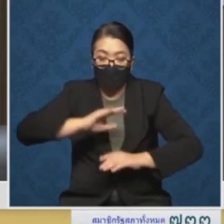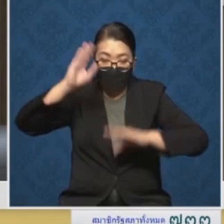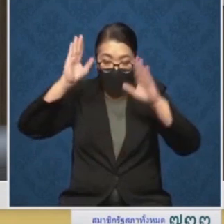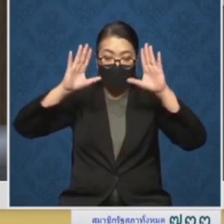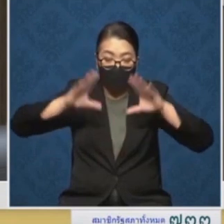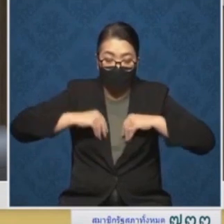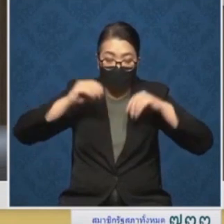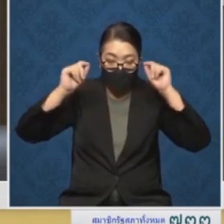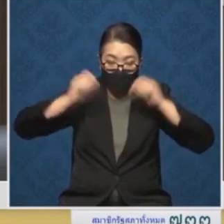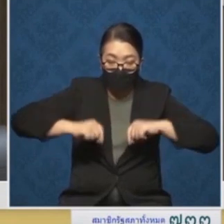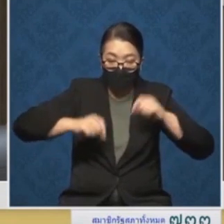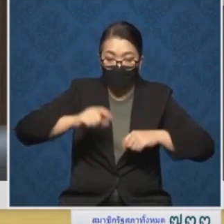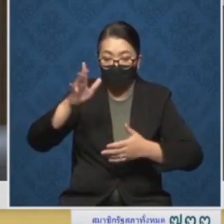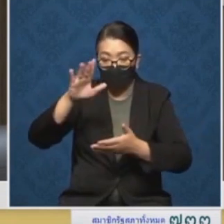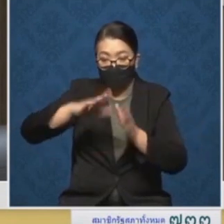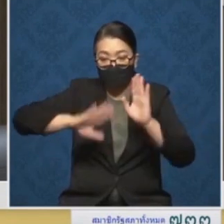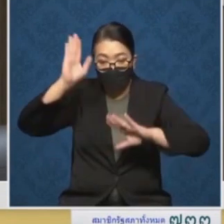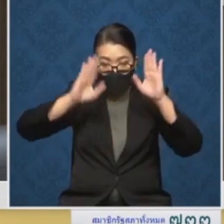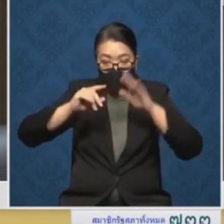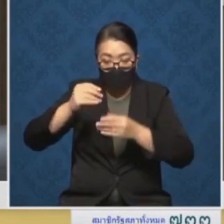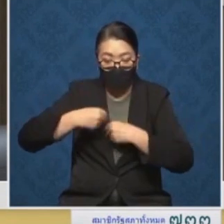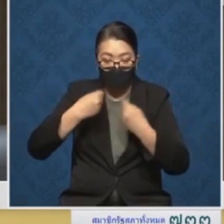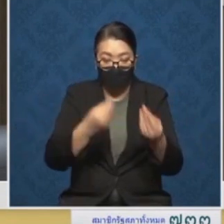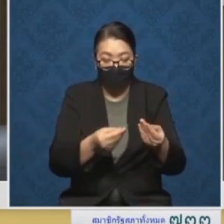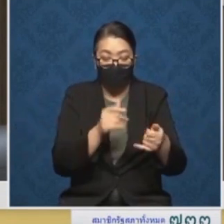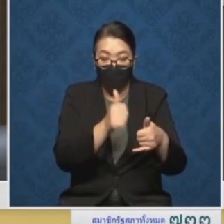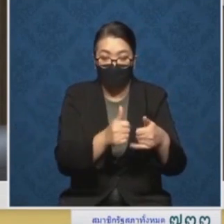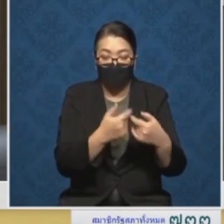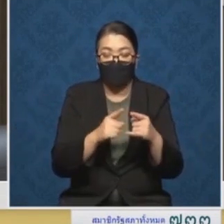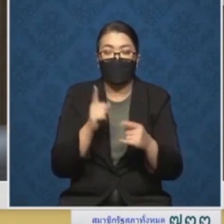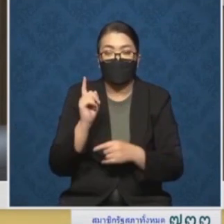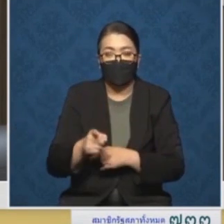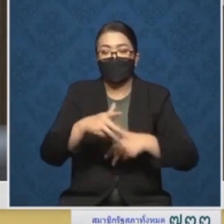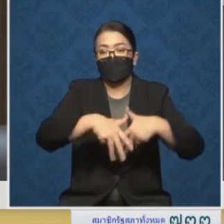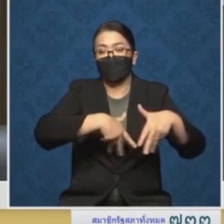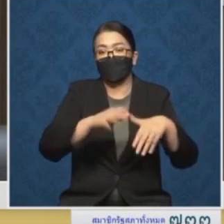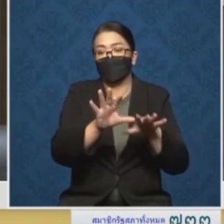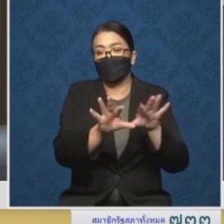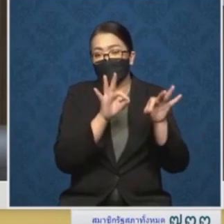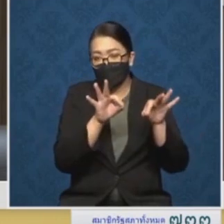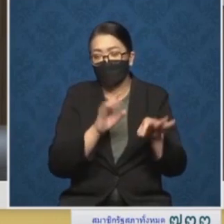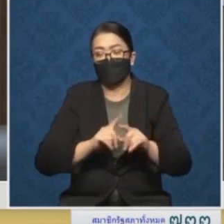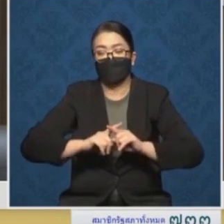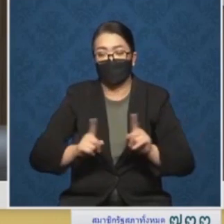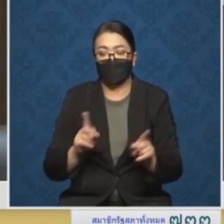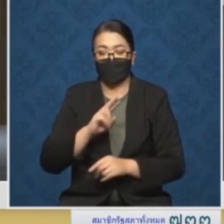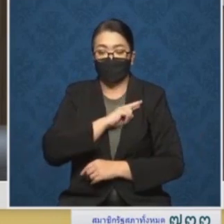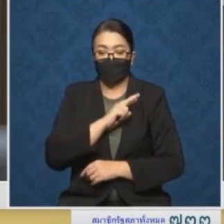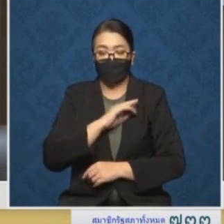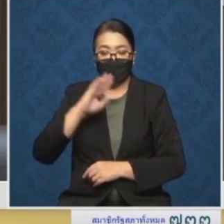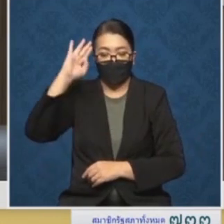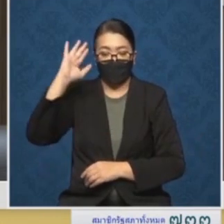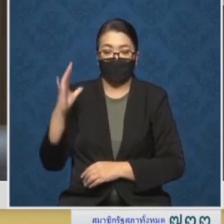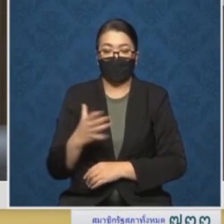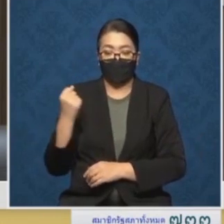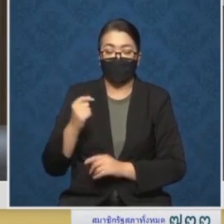ๆที่กำหนดให้นายกรัฐมนตรีต้องมาจากสมาชิกสภาผู้แทนราษฎรนอกจากนี้การ